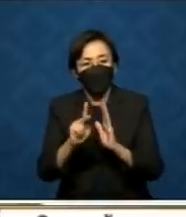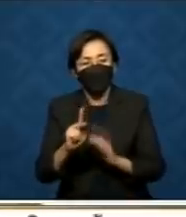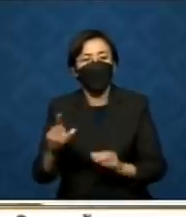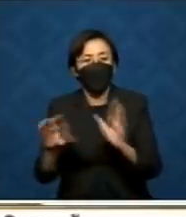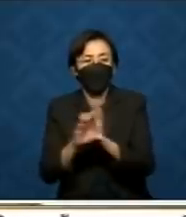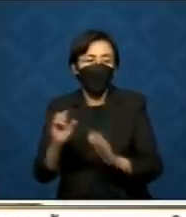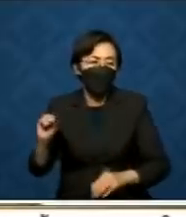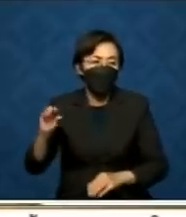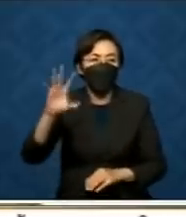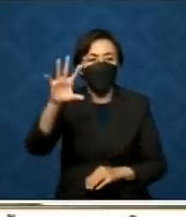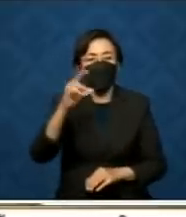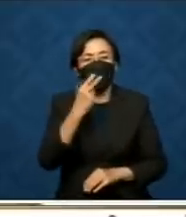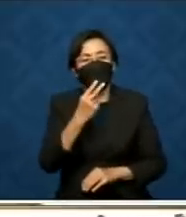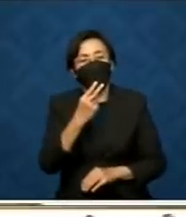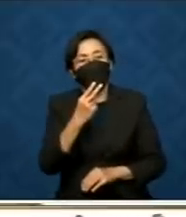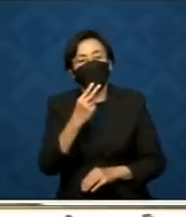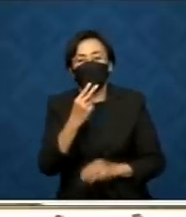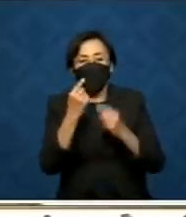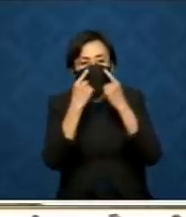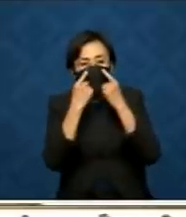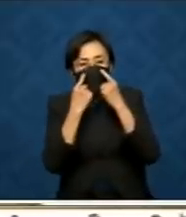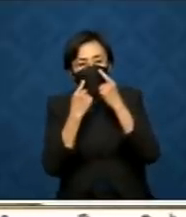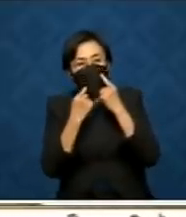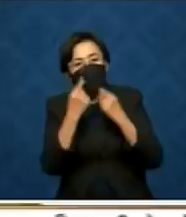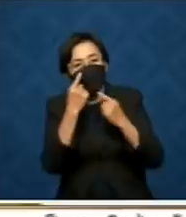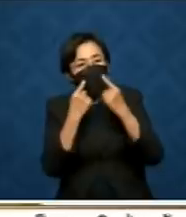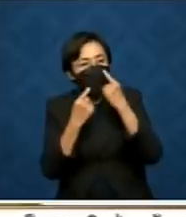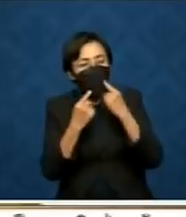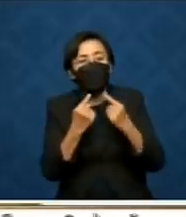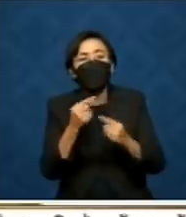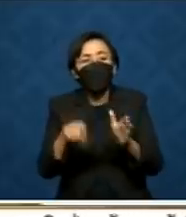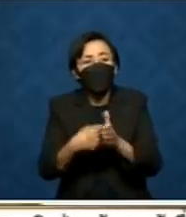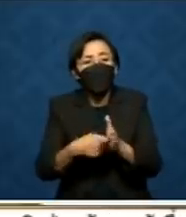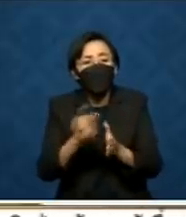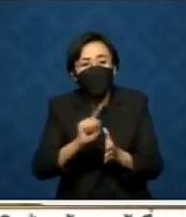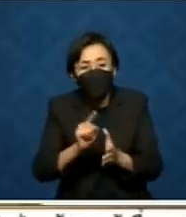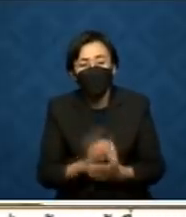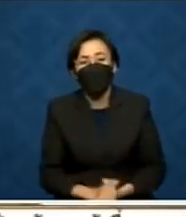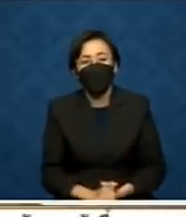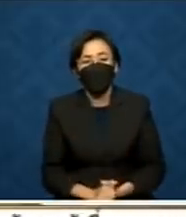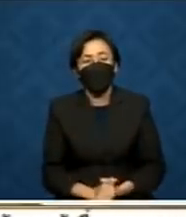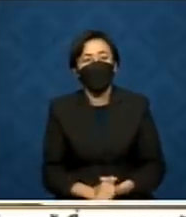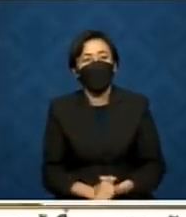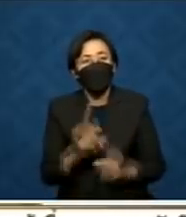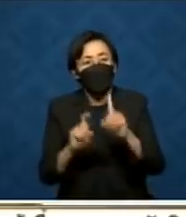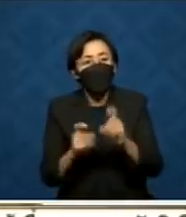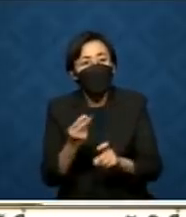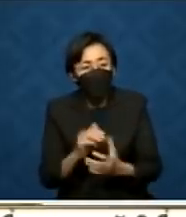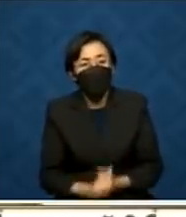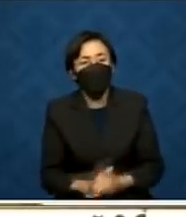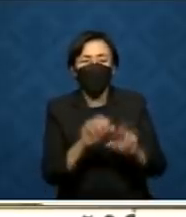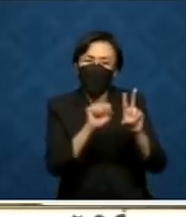ภาพนี่น้ำตาไหลกันทั้งสภาและก็เลยครับโอ๊ยตายไปเท่าไหร่ที่ถนนตรี